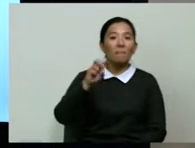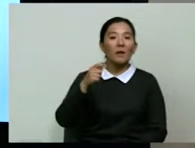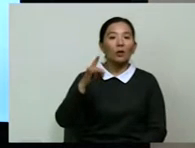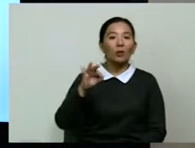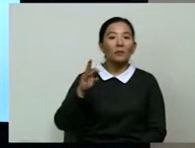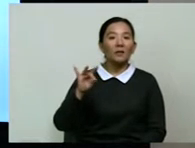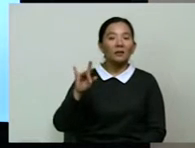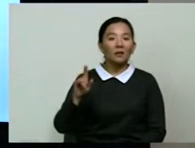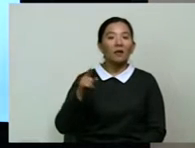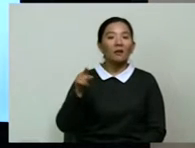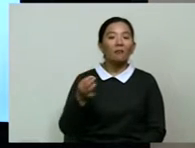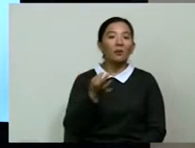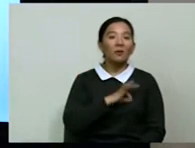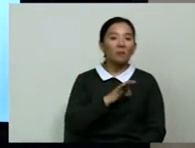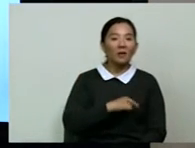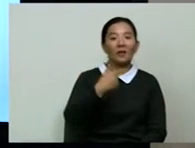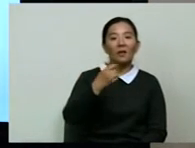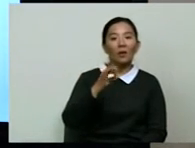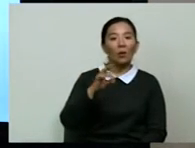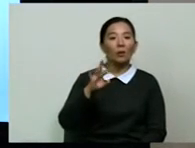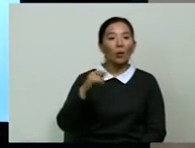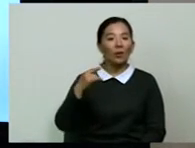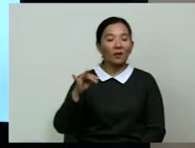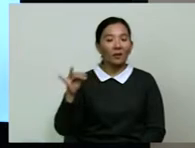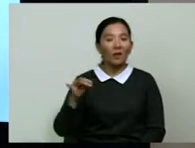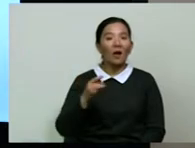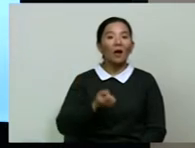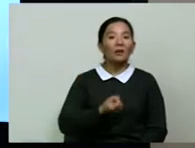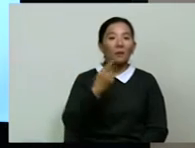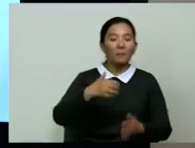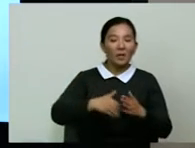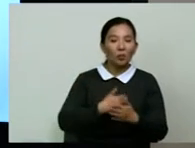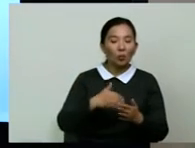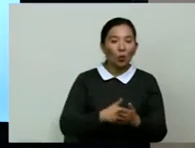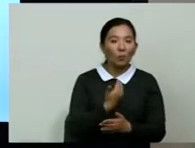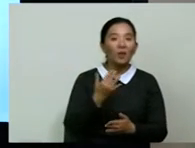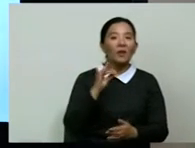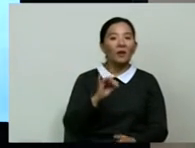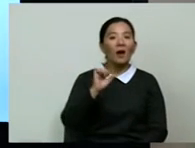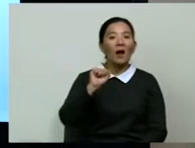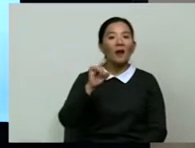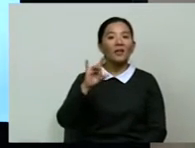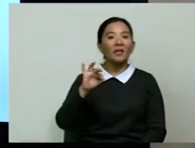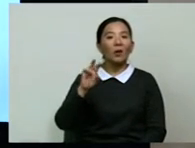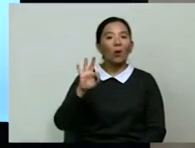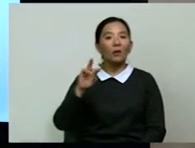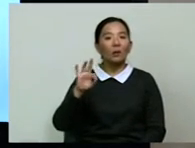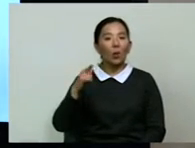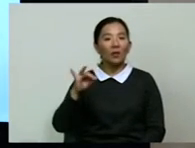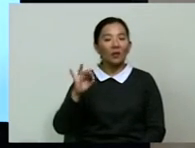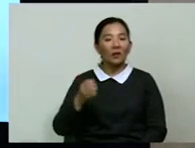Магнитрометры, их применяют в геологии при раскопке полезных ископаемых, в археологии при